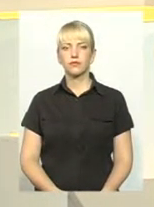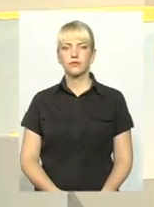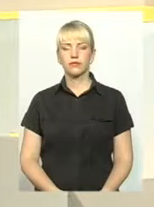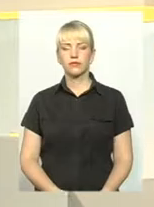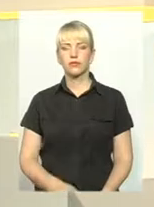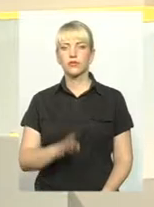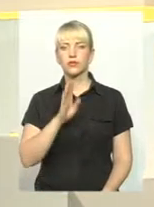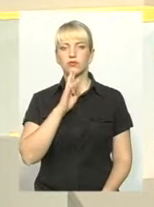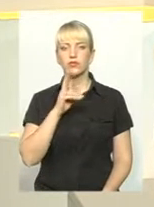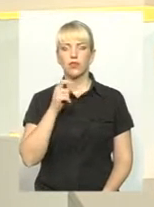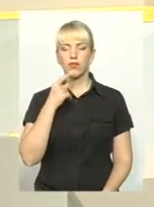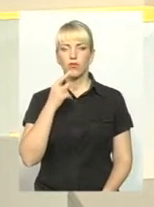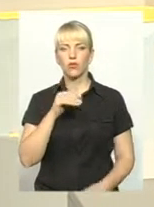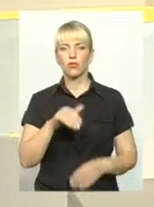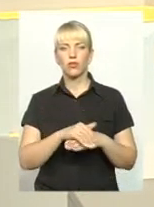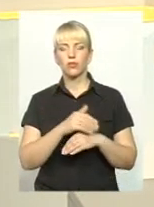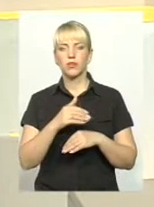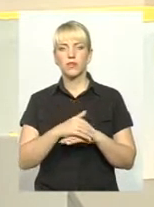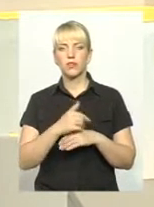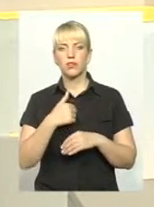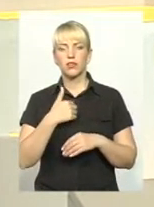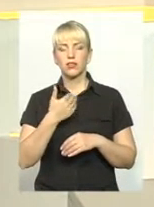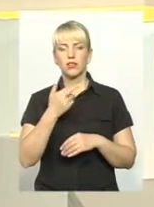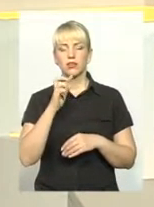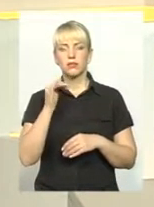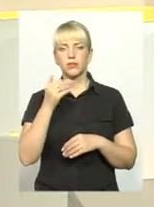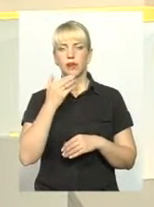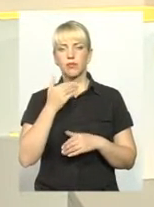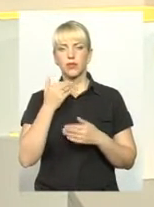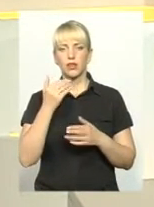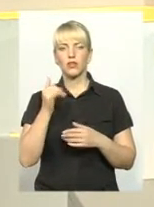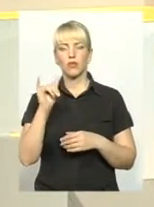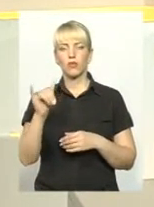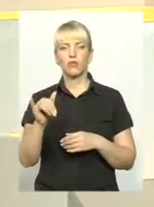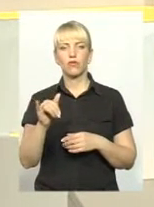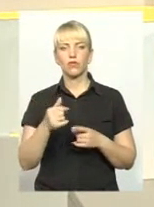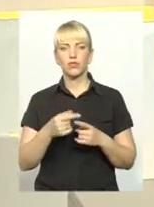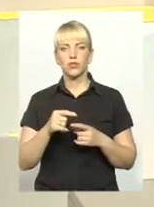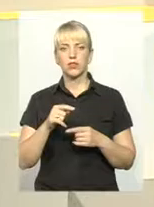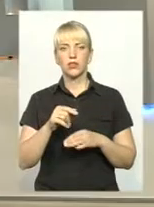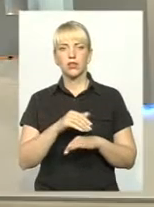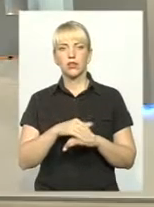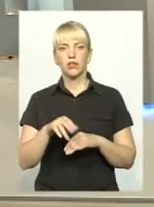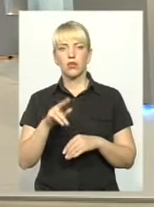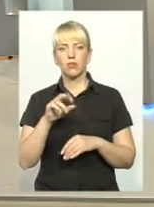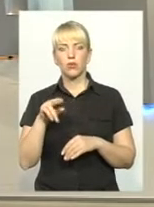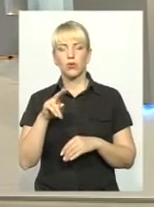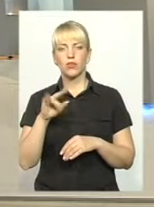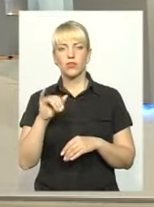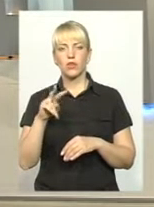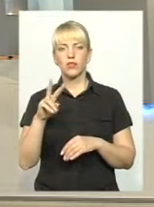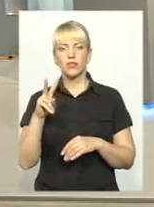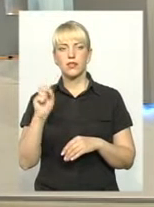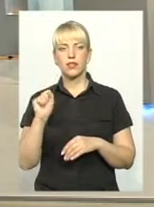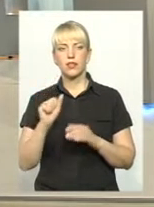Добрий вечір. Добре здоров'я. Я хотіла би запитатися у вас. От Подільська, 93.